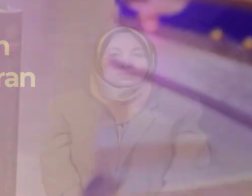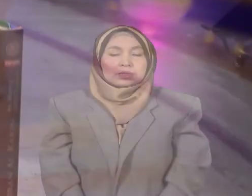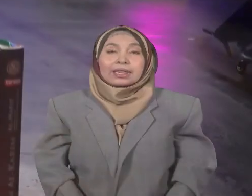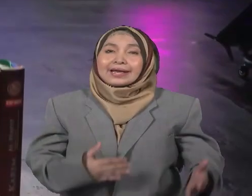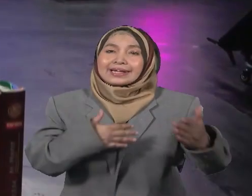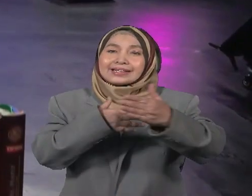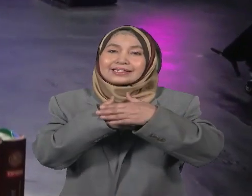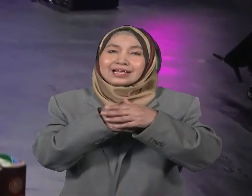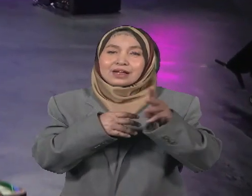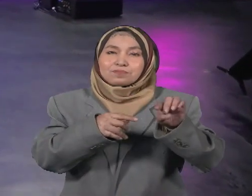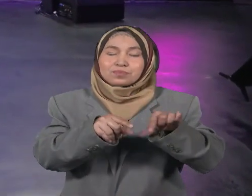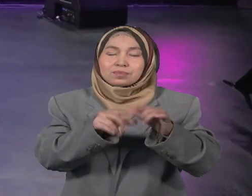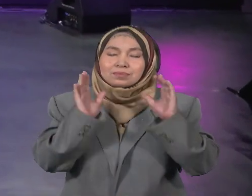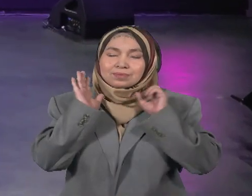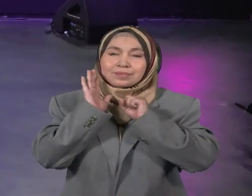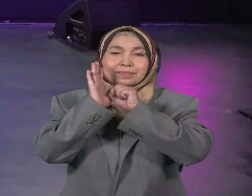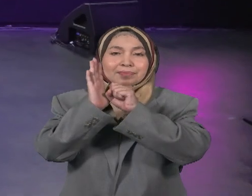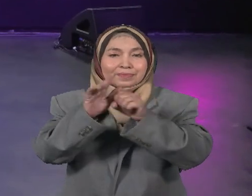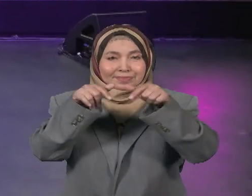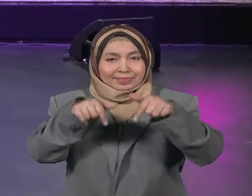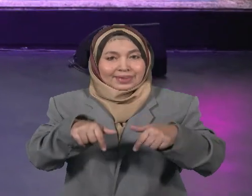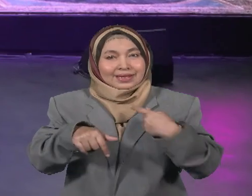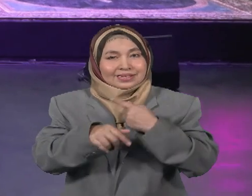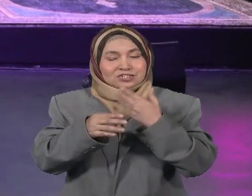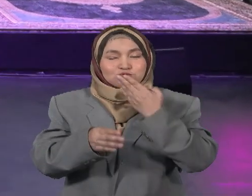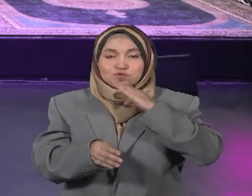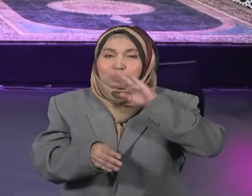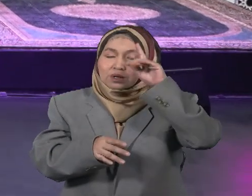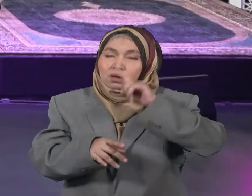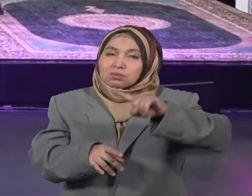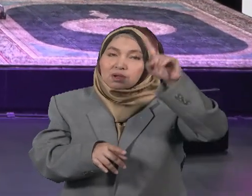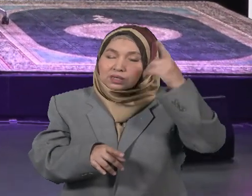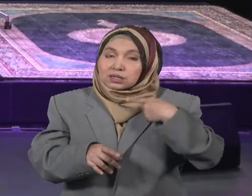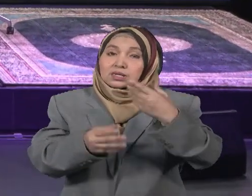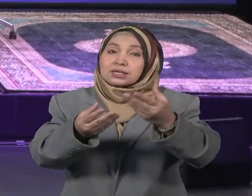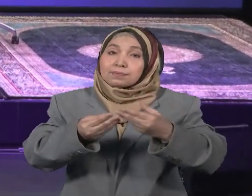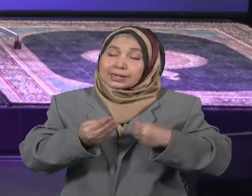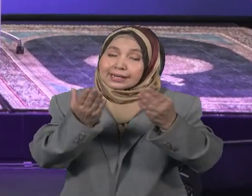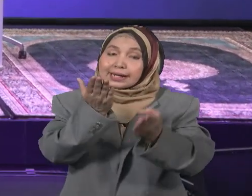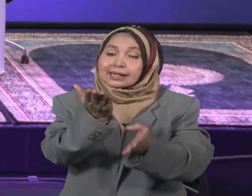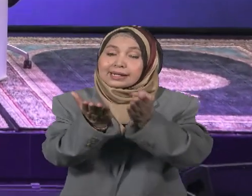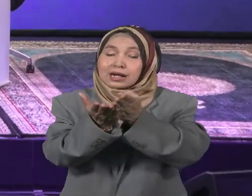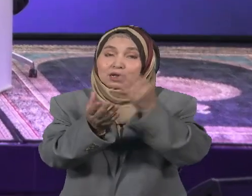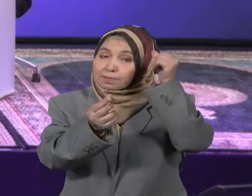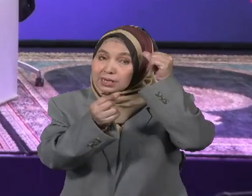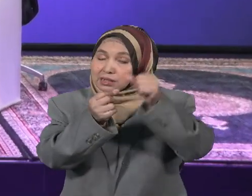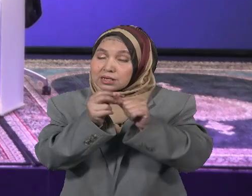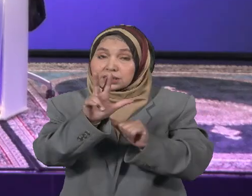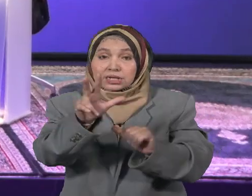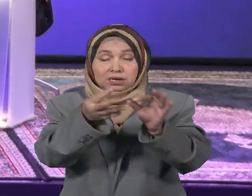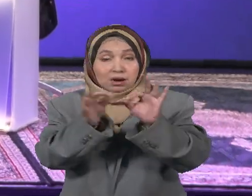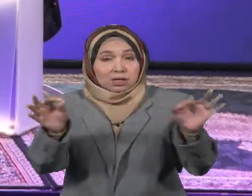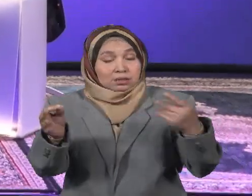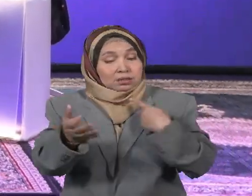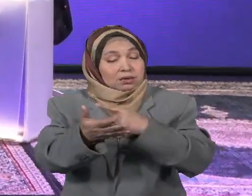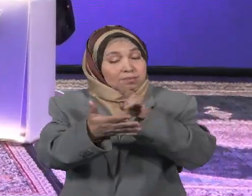Kembali kita dalam My Quran Time, Quran Salat Infak. Pada hari ini kita bersyukur pada Allah Subhanahu Wa Taala, kita diberikan hidayah peringatan dalam 3 ayat dosanya. Kita